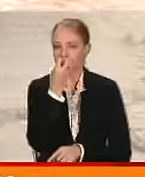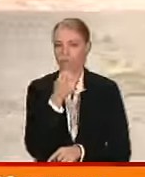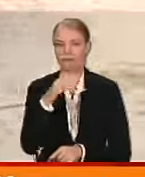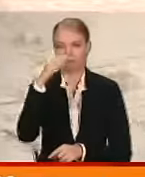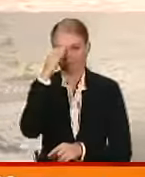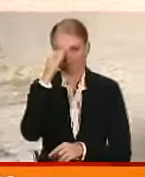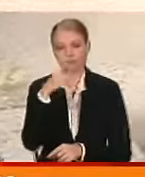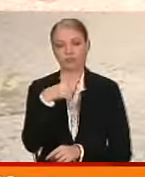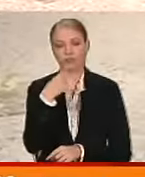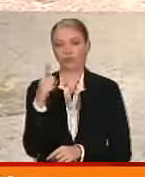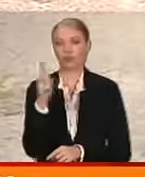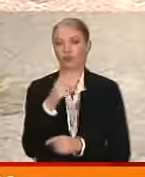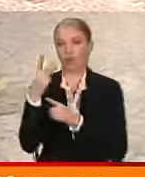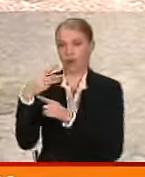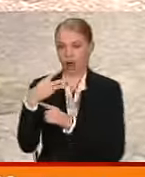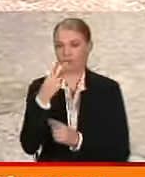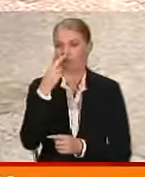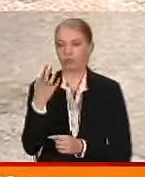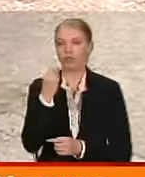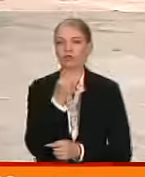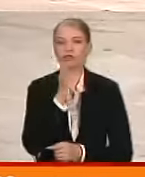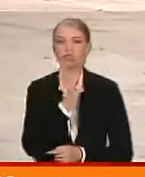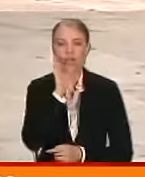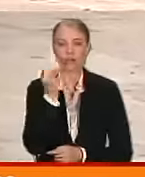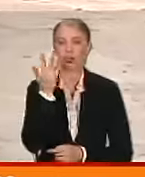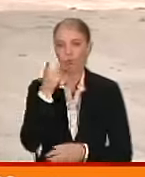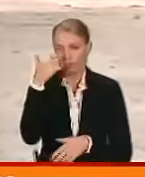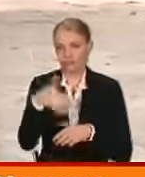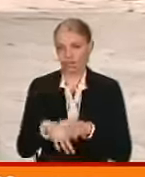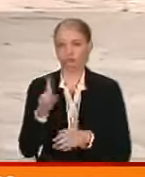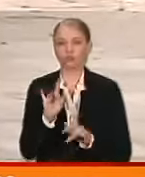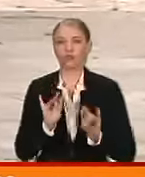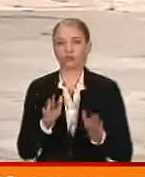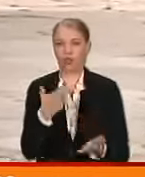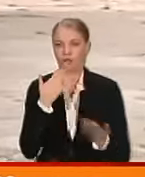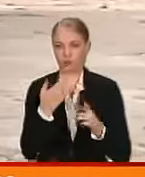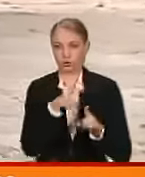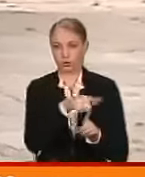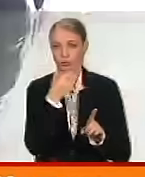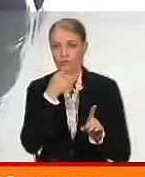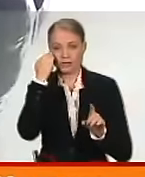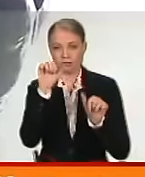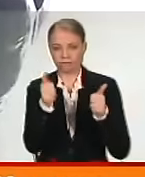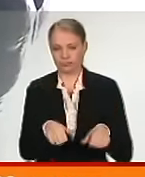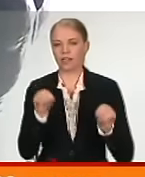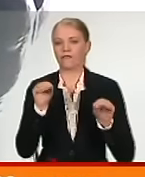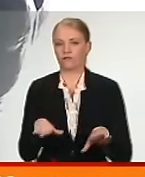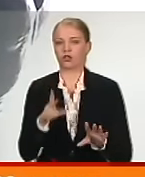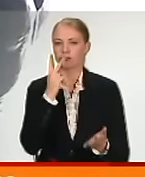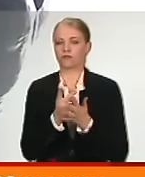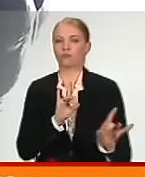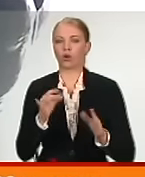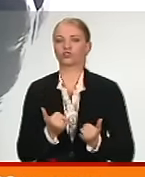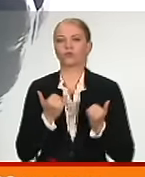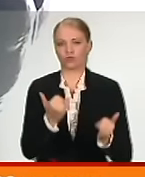Валентин Сергійович каже, камеру вікон помітив ще зранку. І коли збагнув, що справа стосується Ілліча, вирішив показово